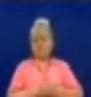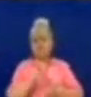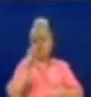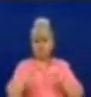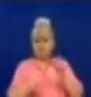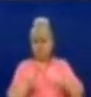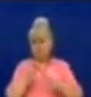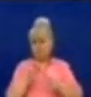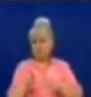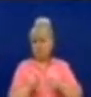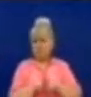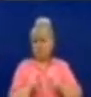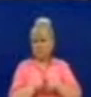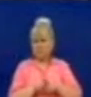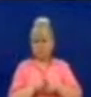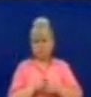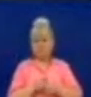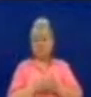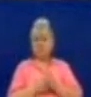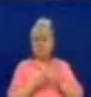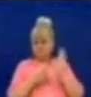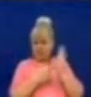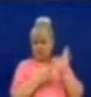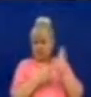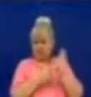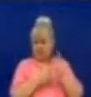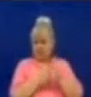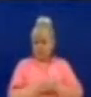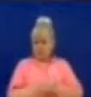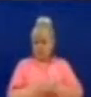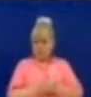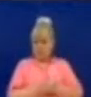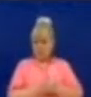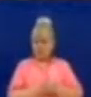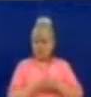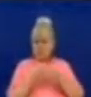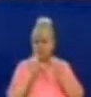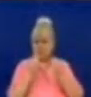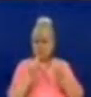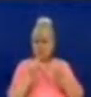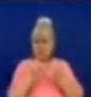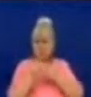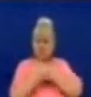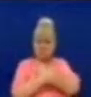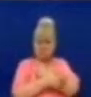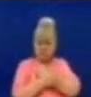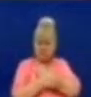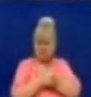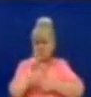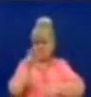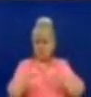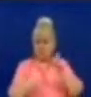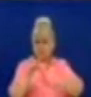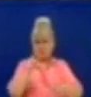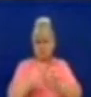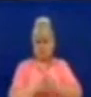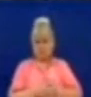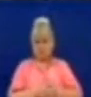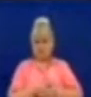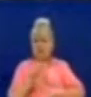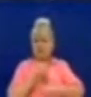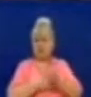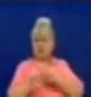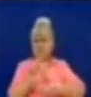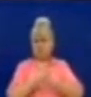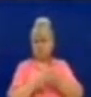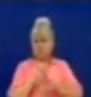ky është po ashtu një prej indikatorëve më të mirë të varfrimit të qytetarëve në përgjithësi dhe varfërimit të ekonomisë. Për shkak